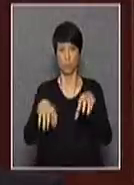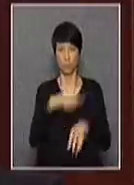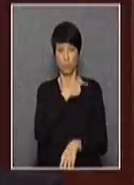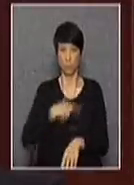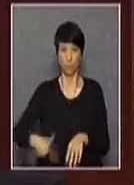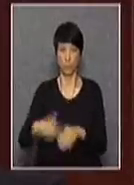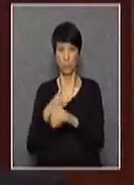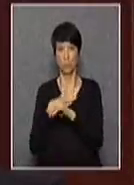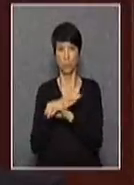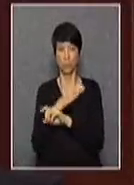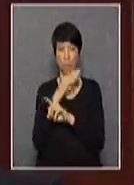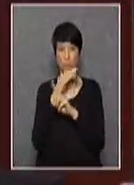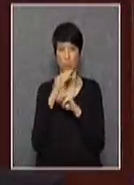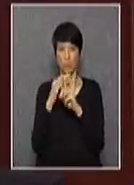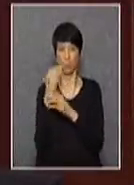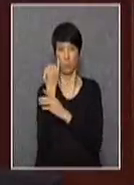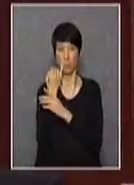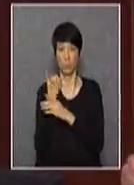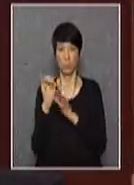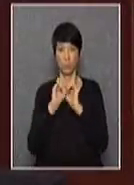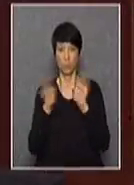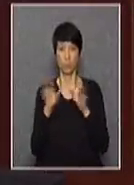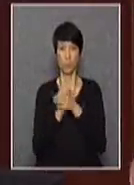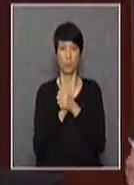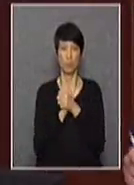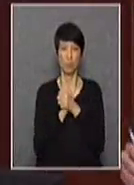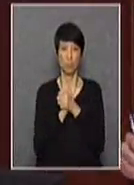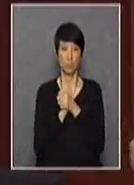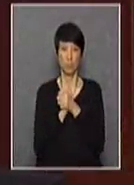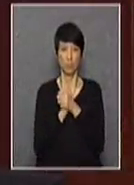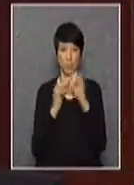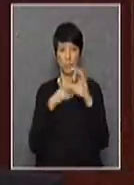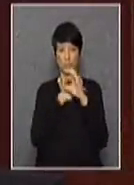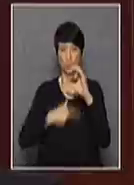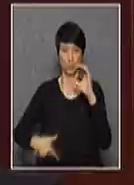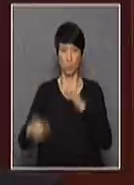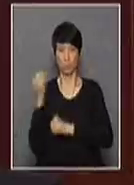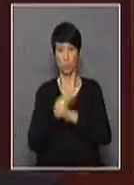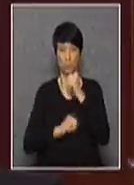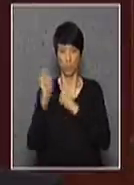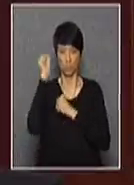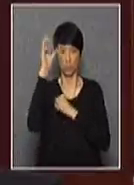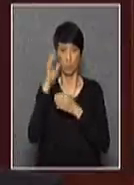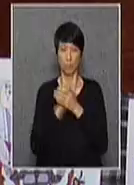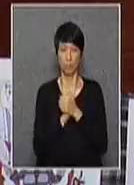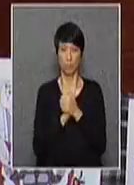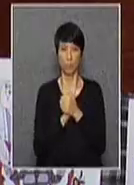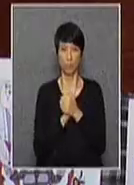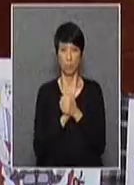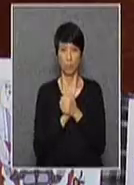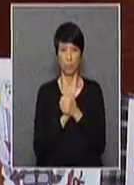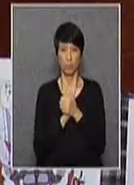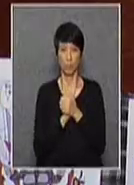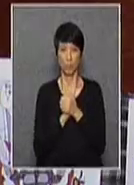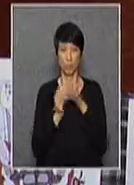分別以過半數贊成，我宣布修正案被否決。陳志全議員，再請你動議第634項修正案。 主